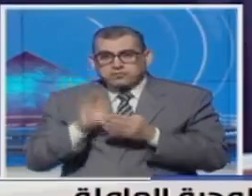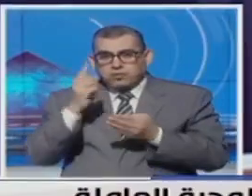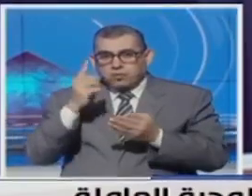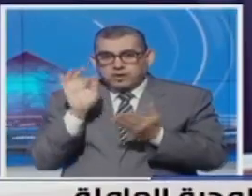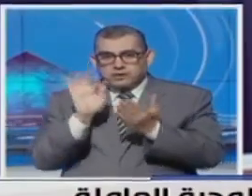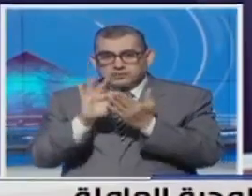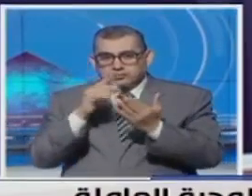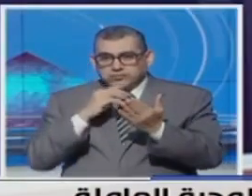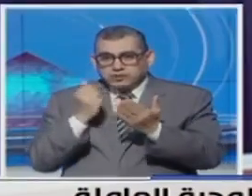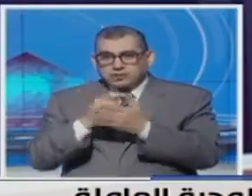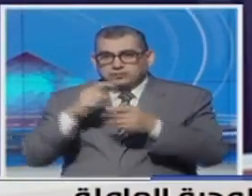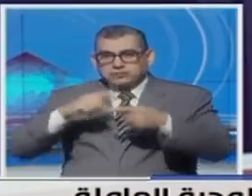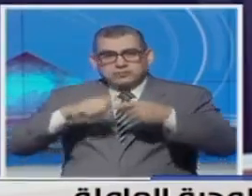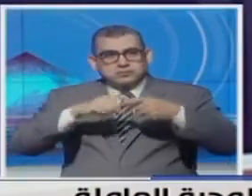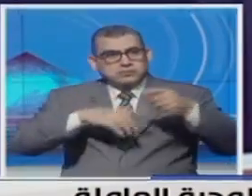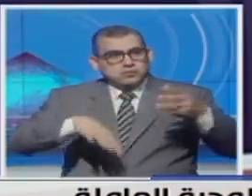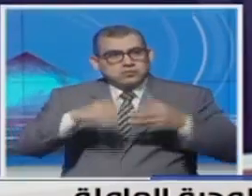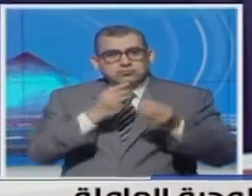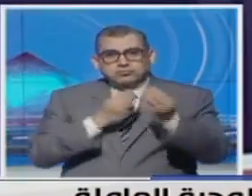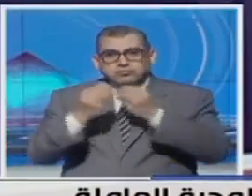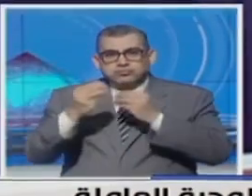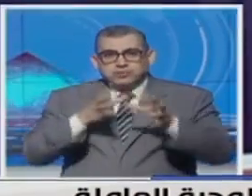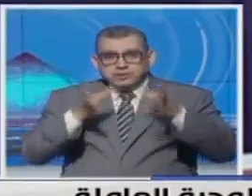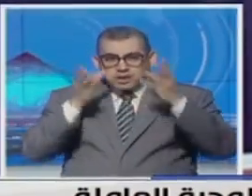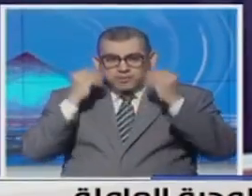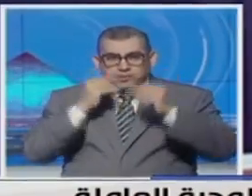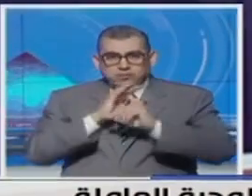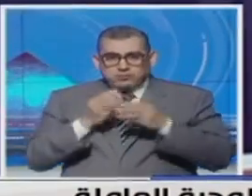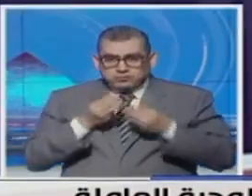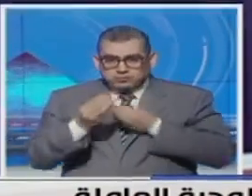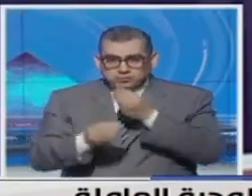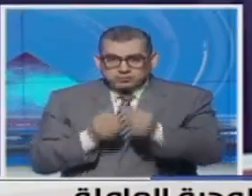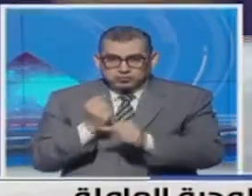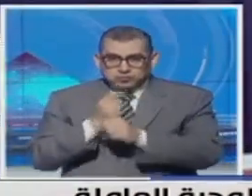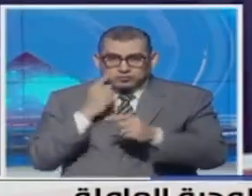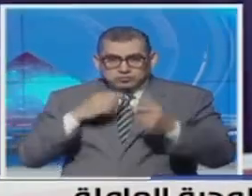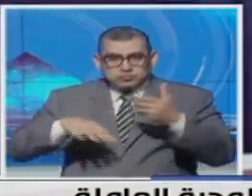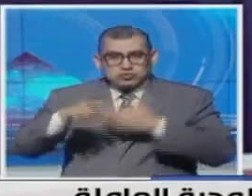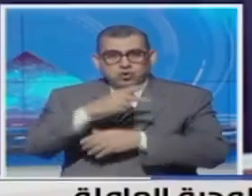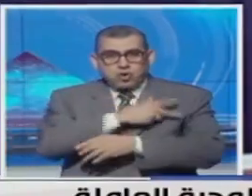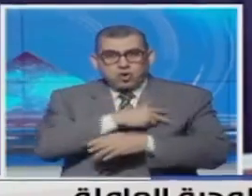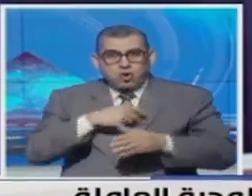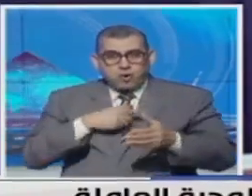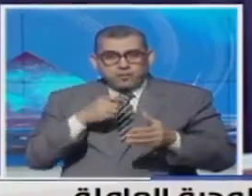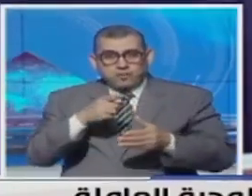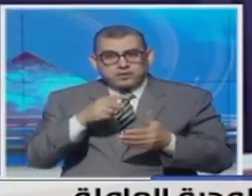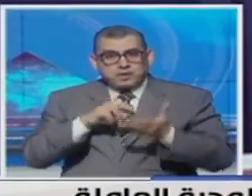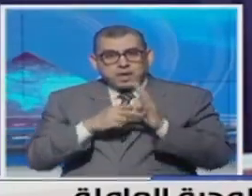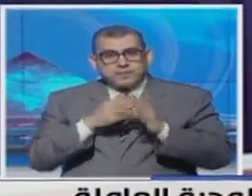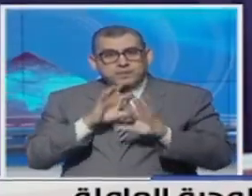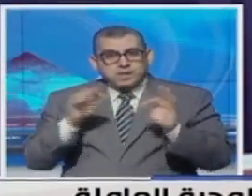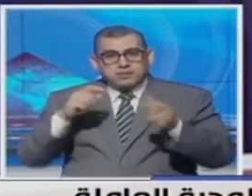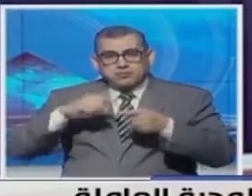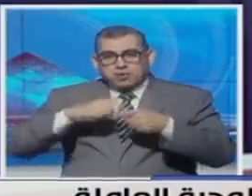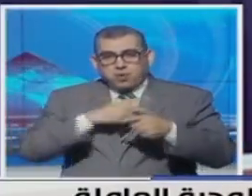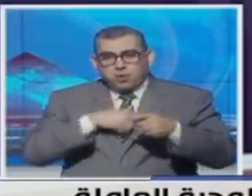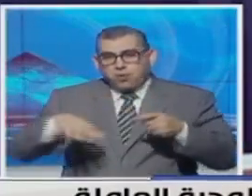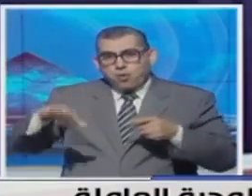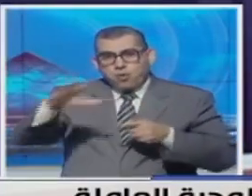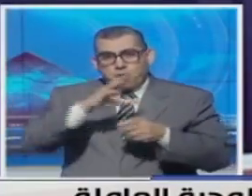يتواصل مع كل الجهات اللي هو بيحتاجها لتنفيذ امور اعماله. نبدأ بالجهات الحكومية، ازاي اقدر اتواصل مع كل الجهات